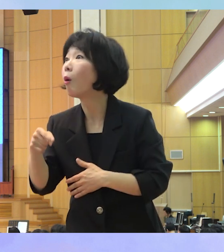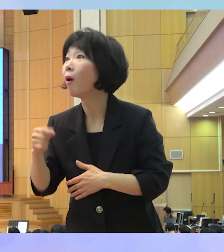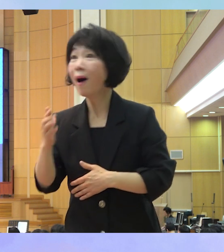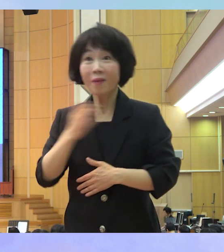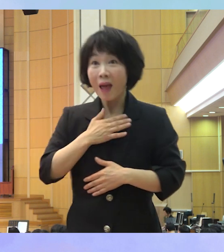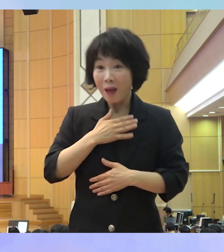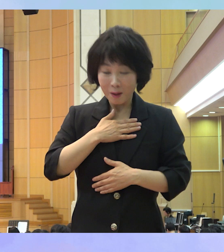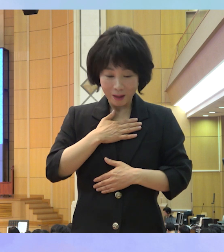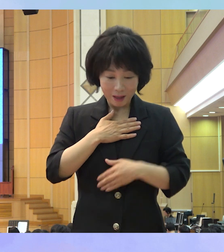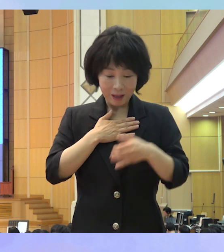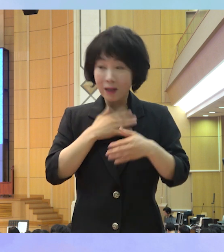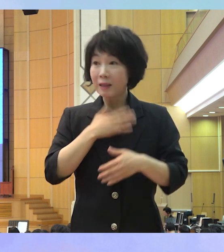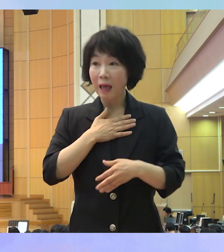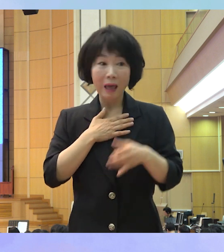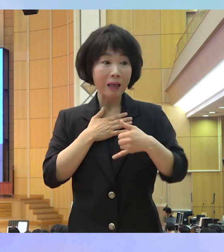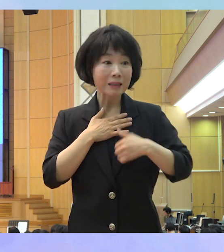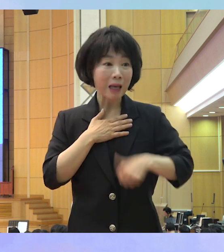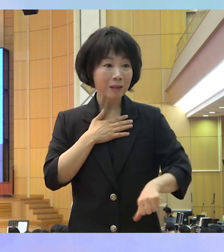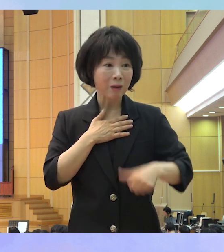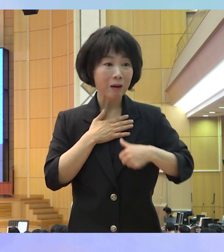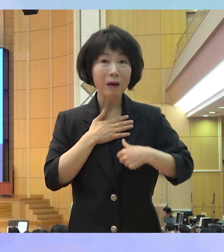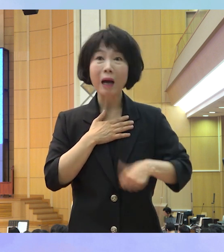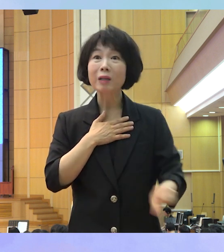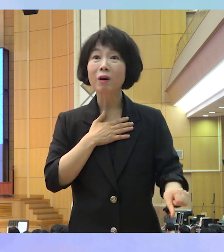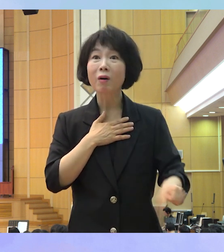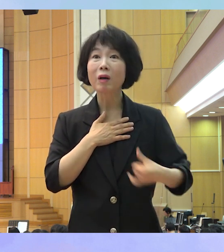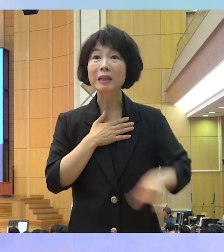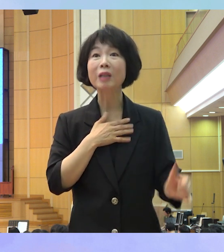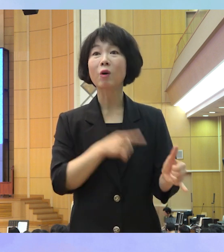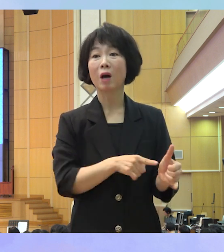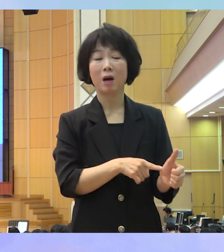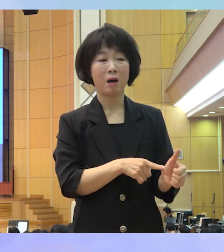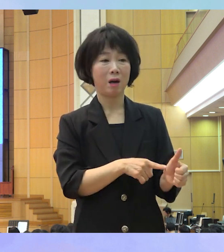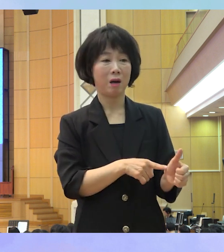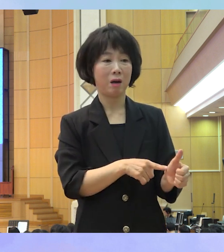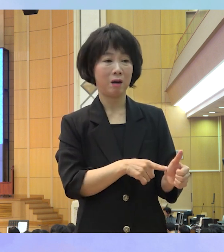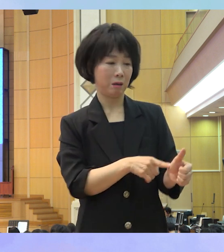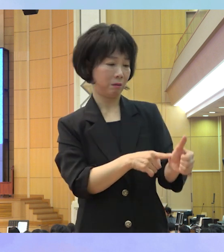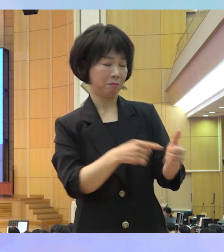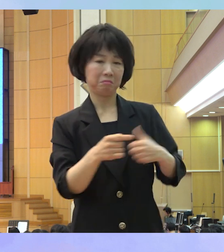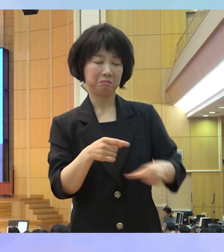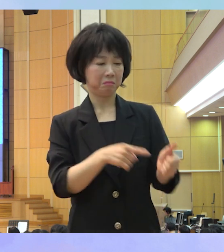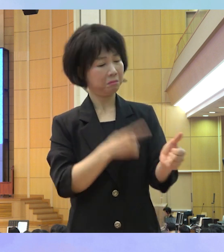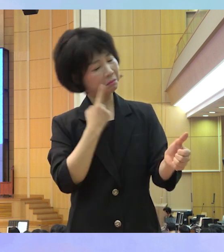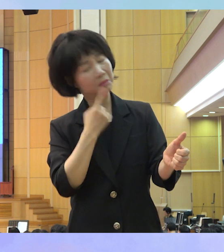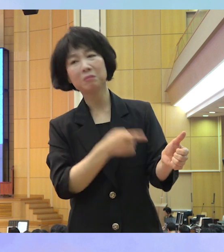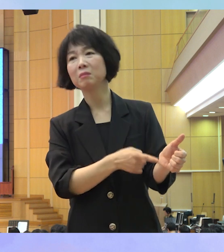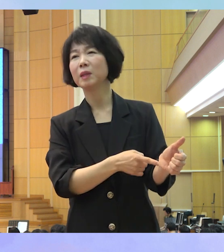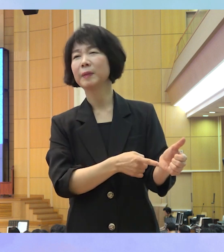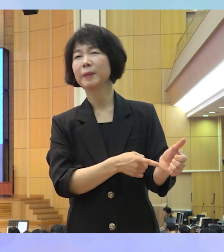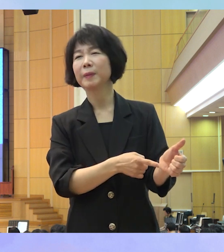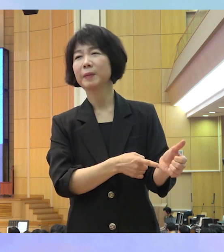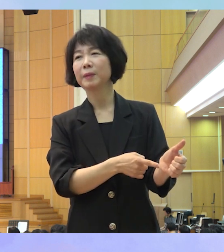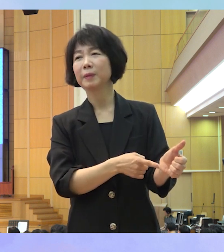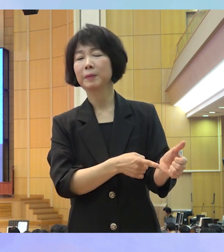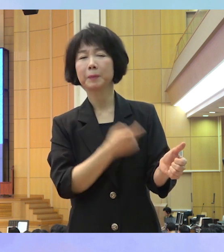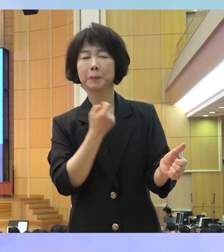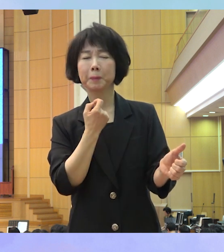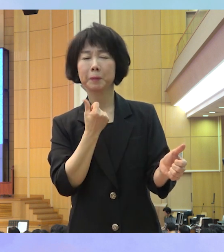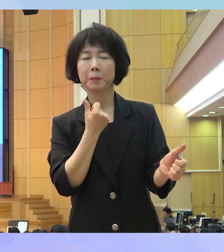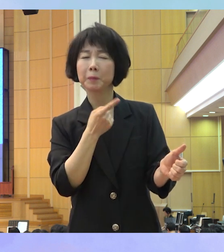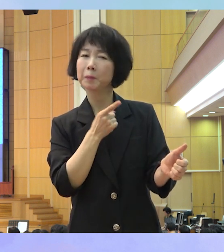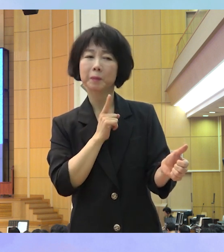자녀가 사실 조금 뭐 이렇게 뭐 예수 잘 믿고 못 믿고 이런 거를 논하기